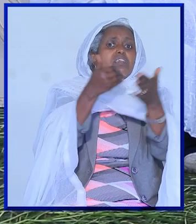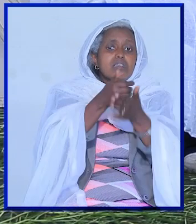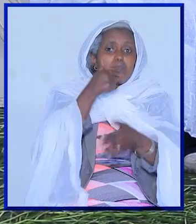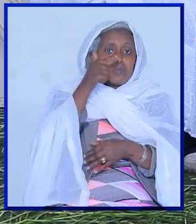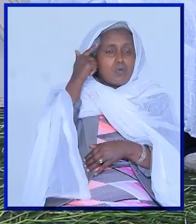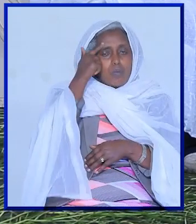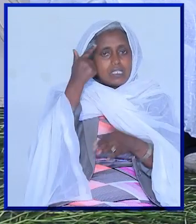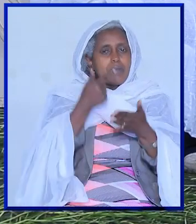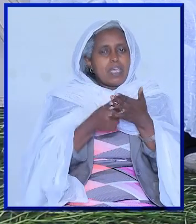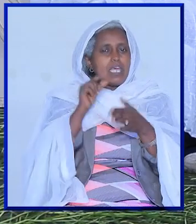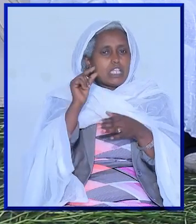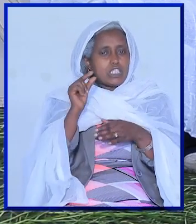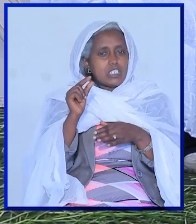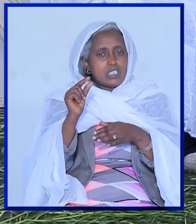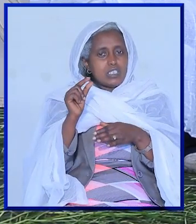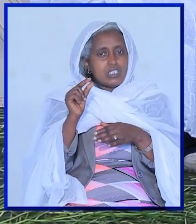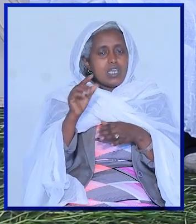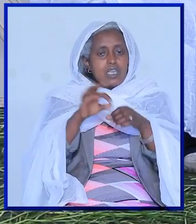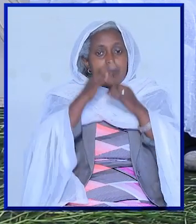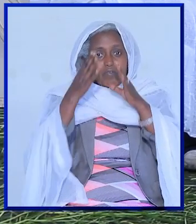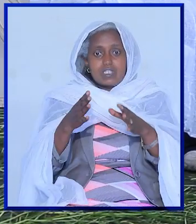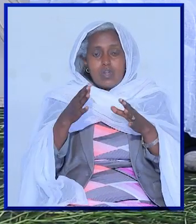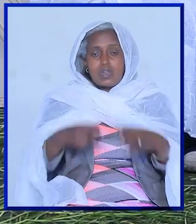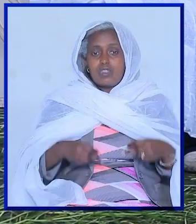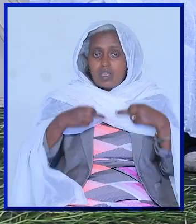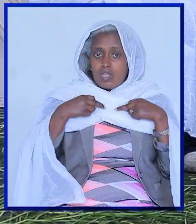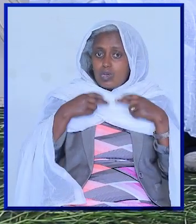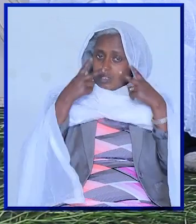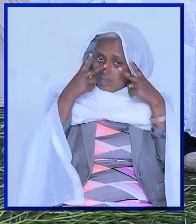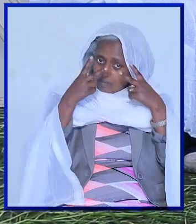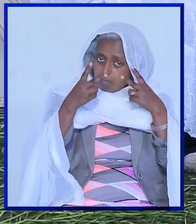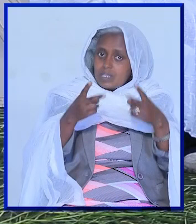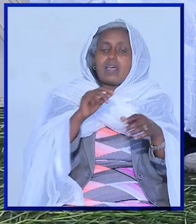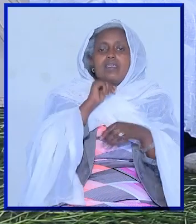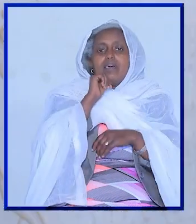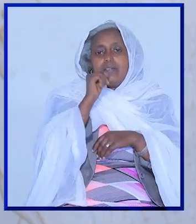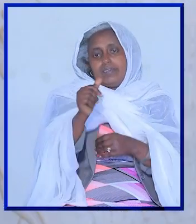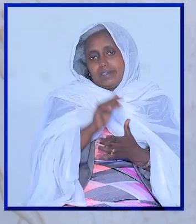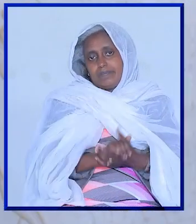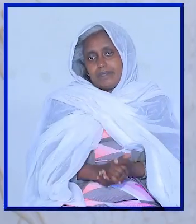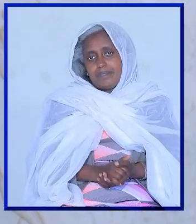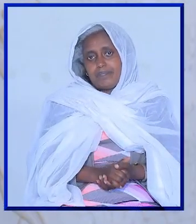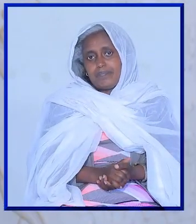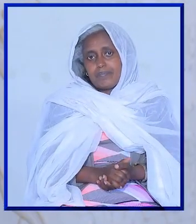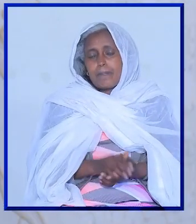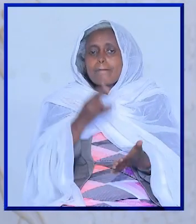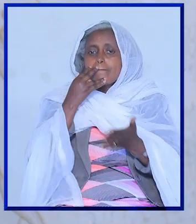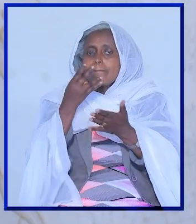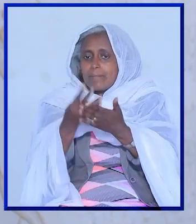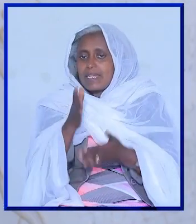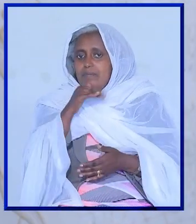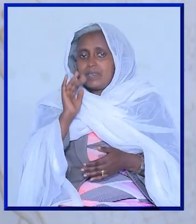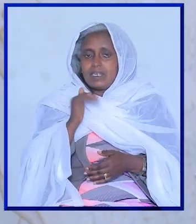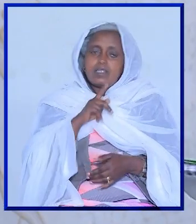ማሰብ ይሄ ትንሽ ከመንፈሳዊነት ህይወትም አንጻር የሚታይ አይደለም። መልካም